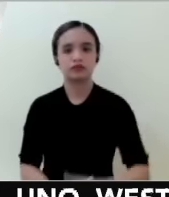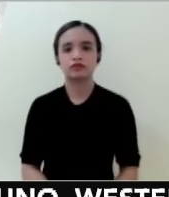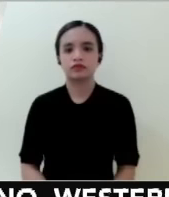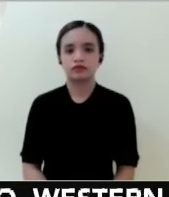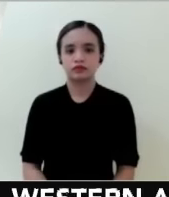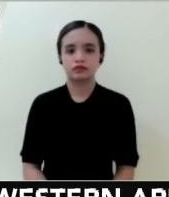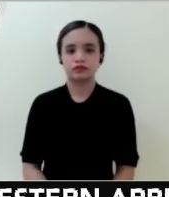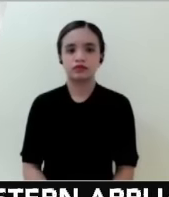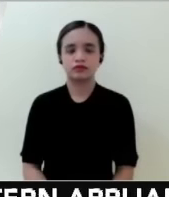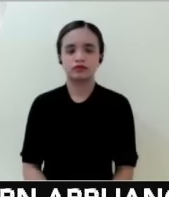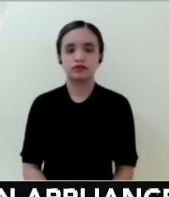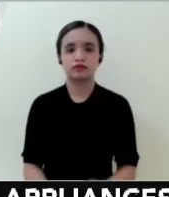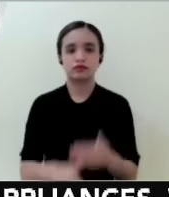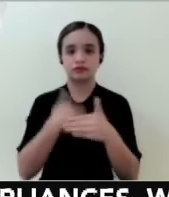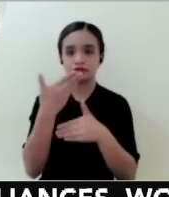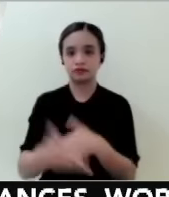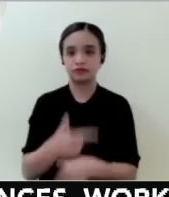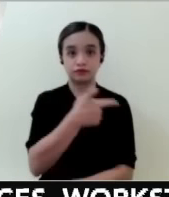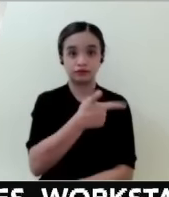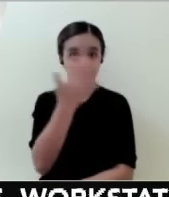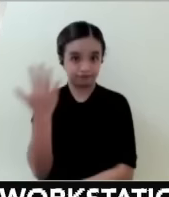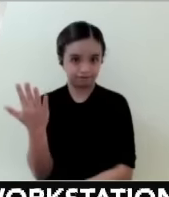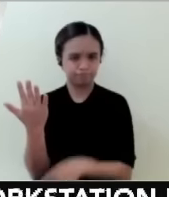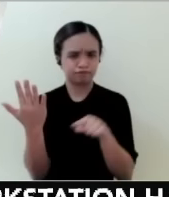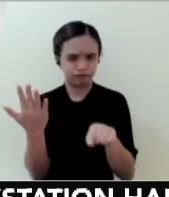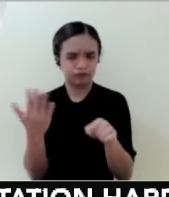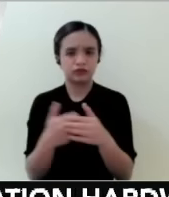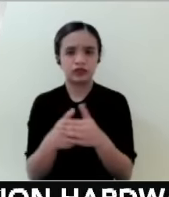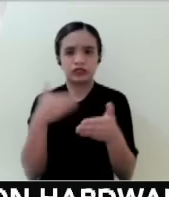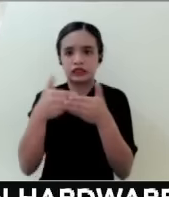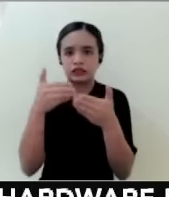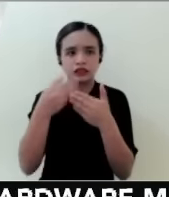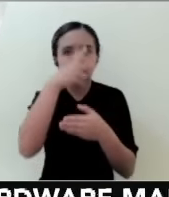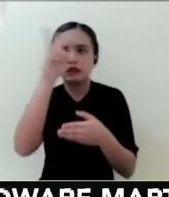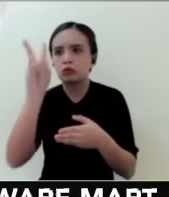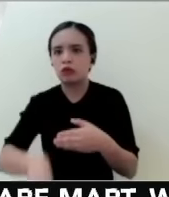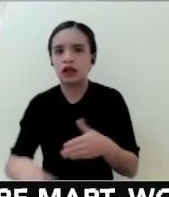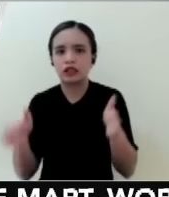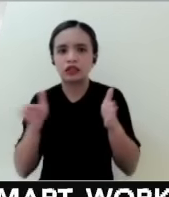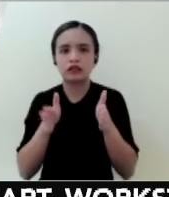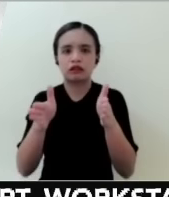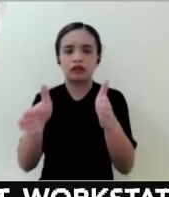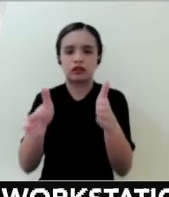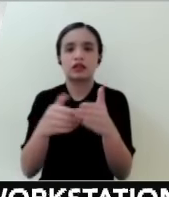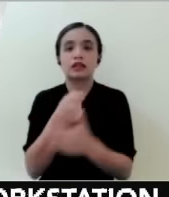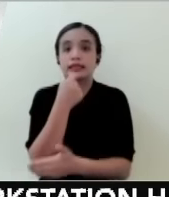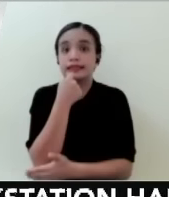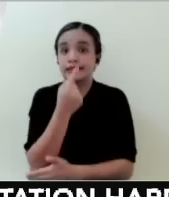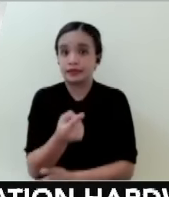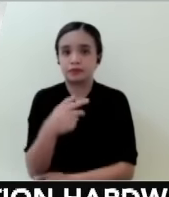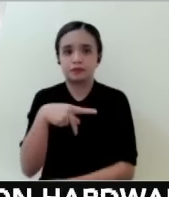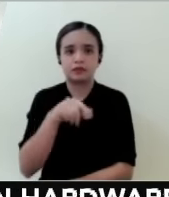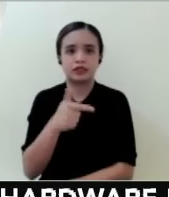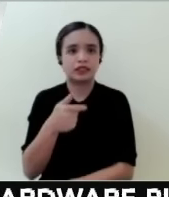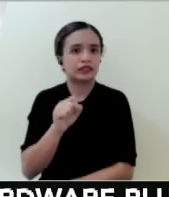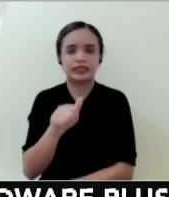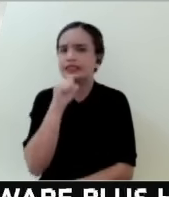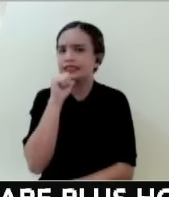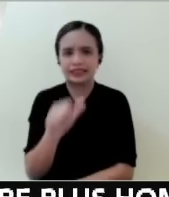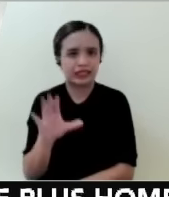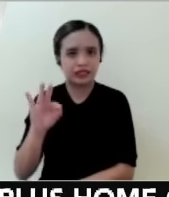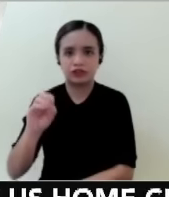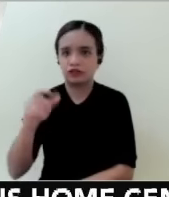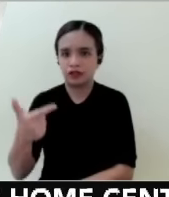Sa General Santos City nga, halos mag-zero visibility sa kalsada. Sabi ng PAGASA, hindi ito fog, kundi